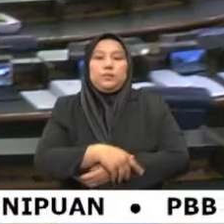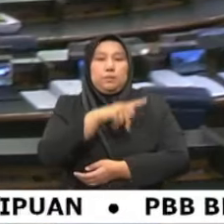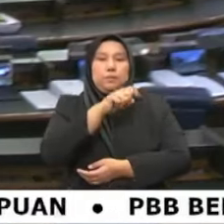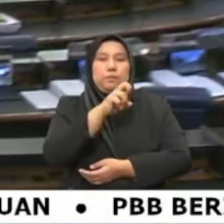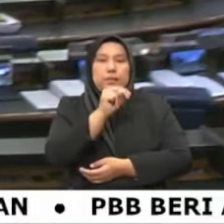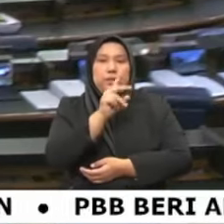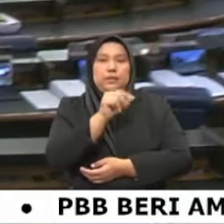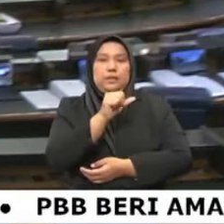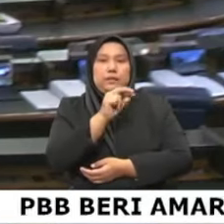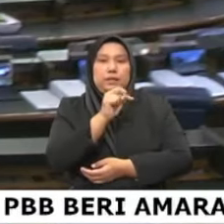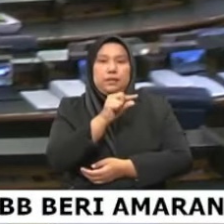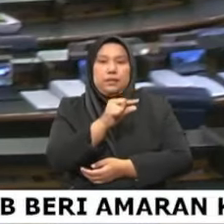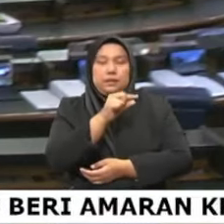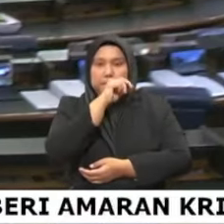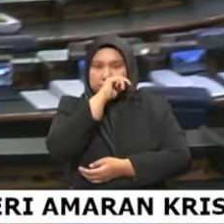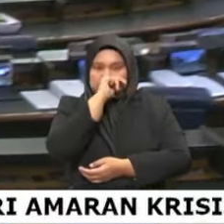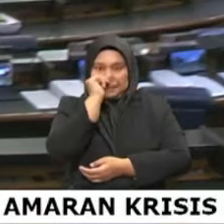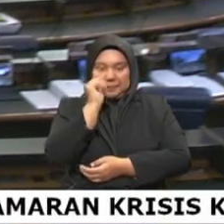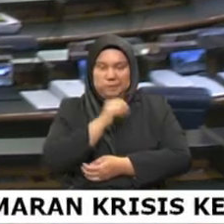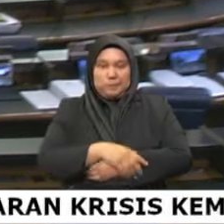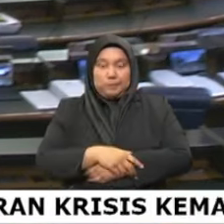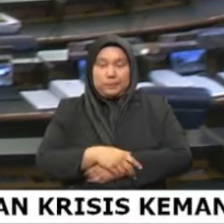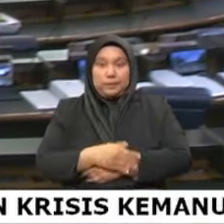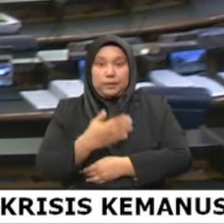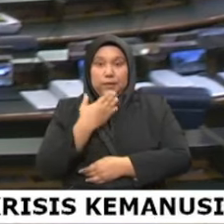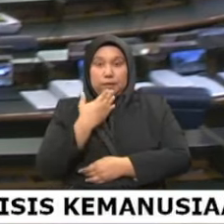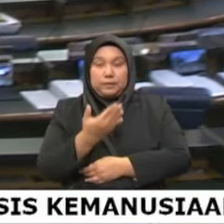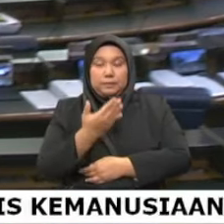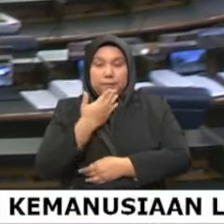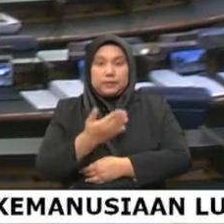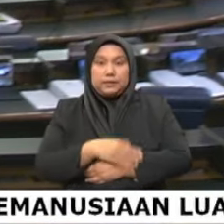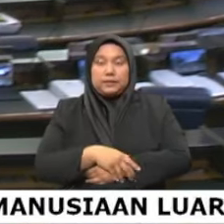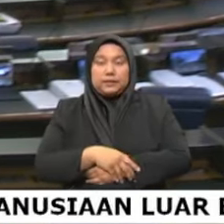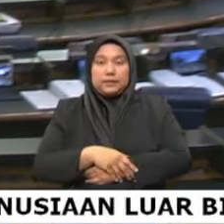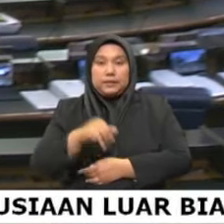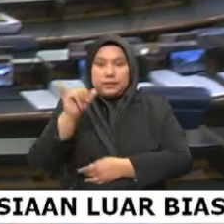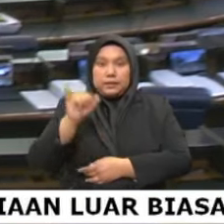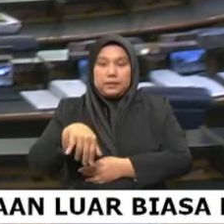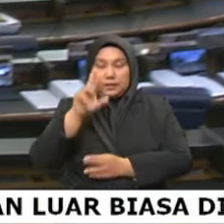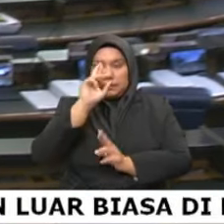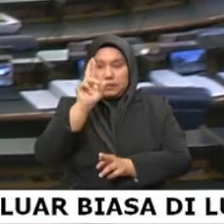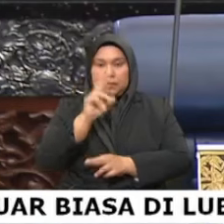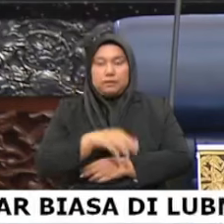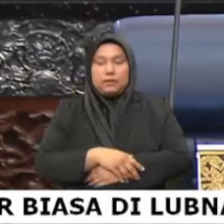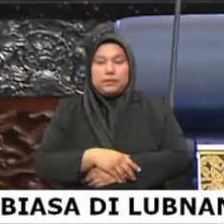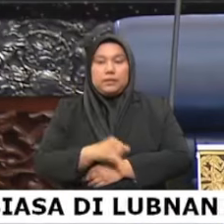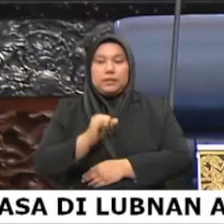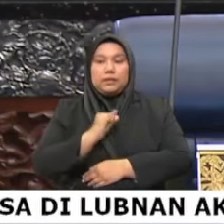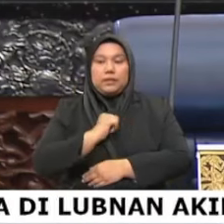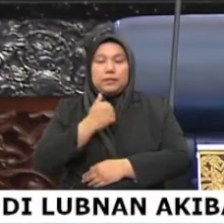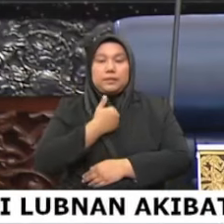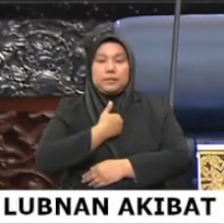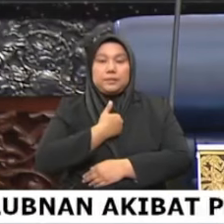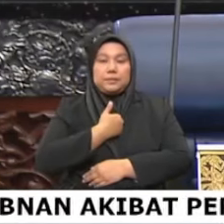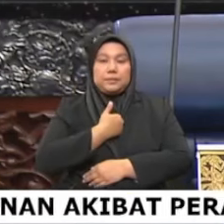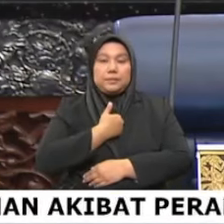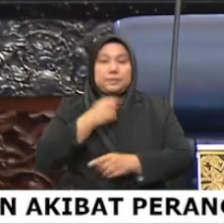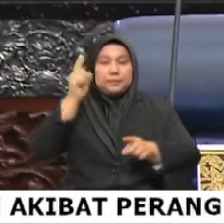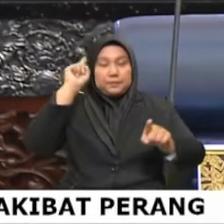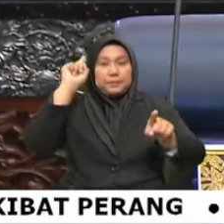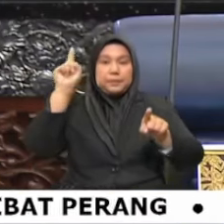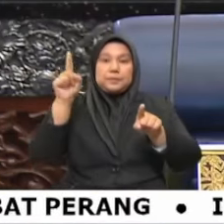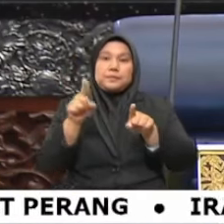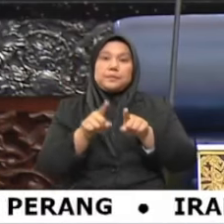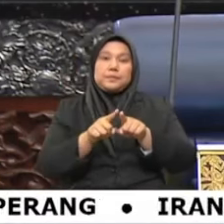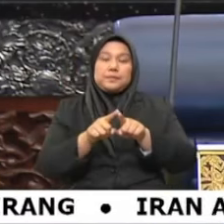dulu. Terima kasih Yang Berhormat Tuan Sri Yang di-Pertua. Saya sendiri pun setujulah